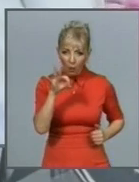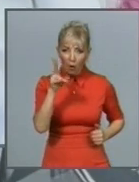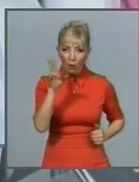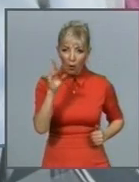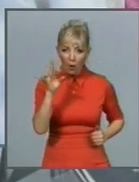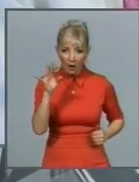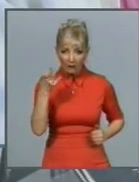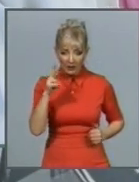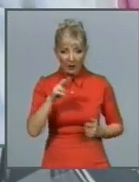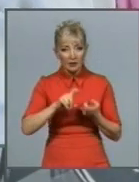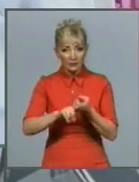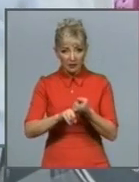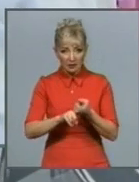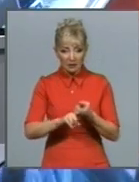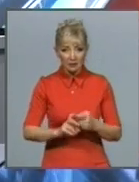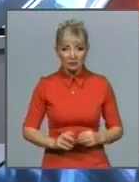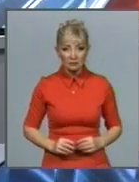Кличко, Харківські звісті.